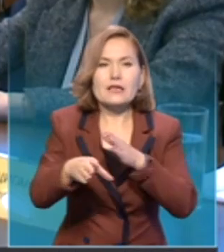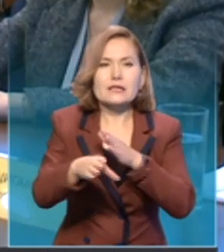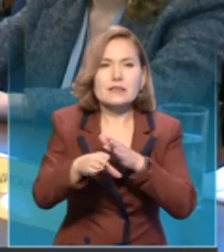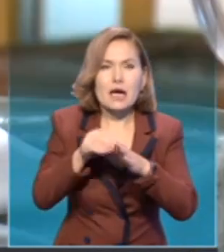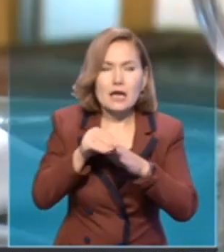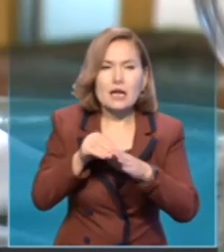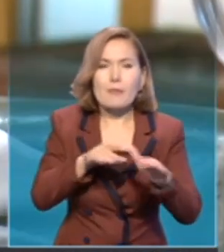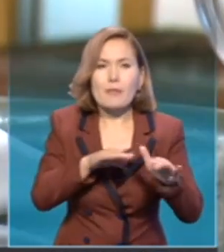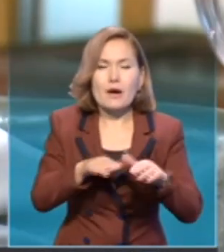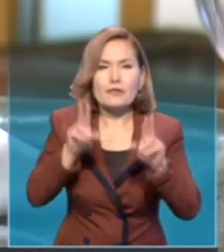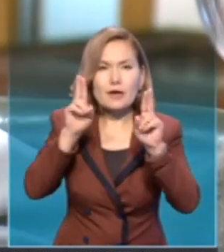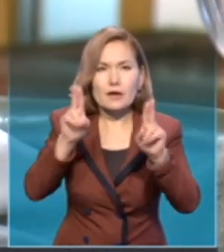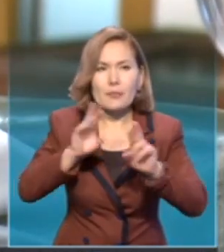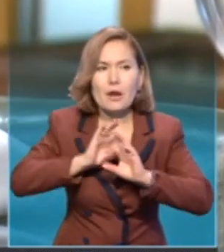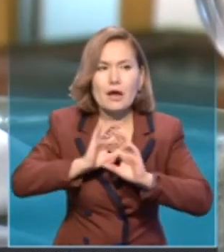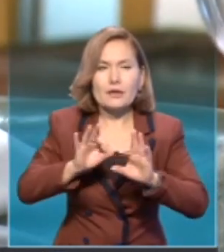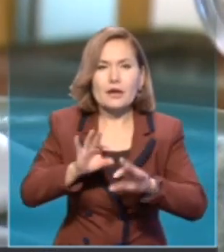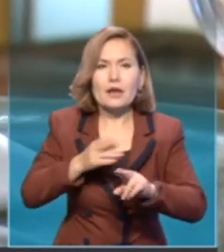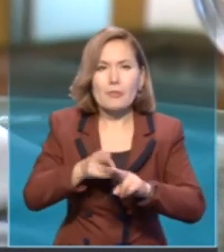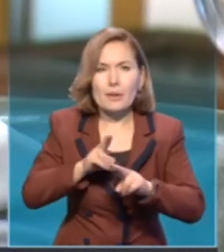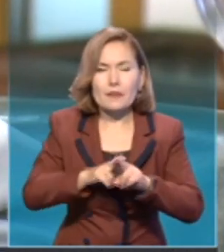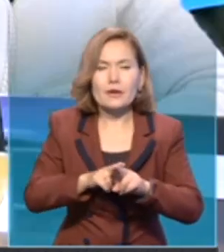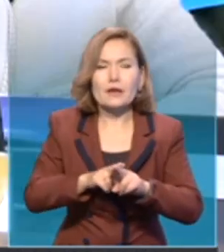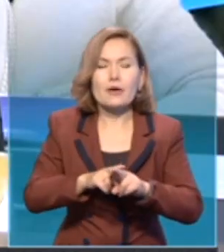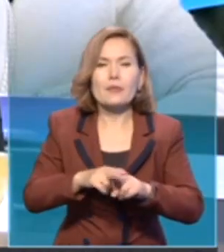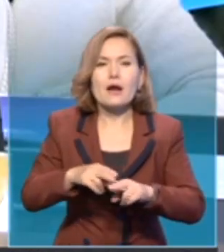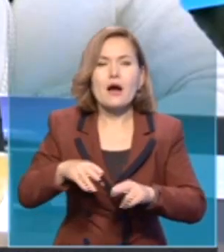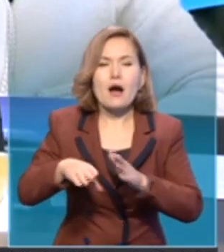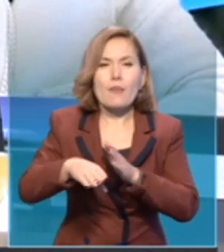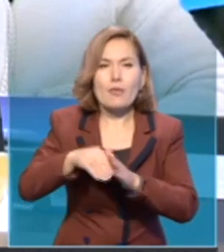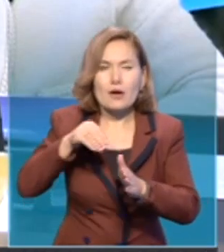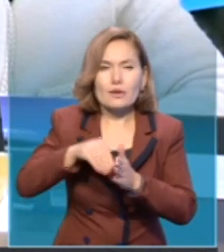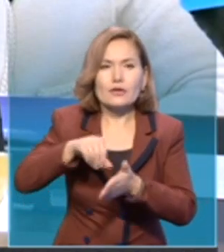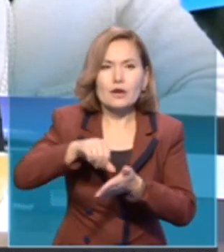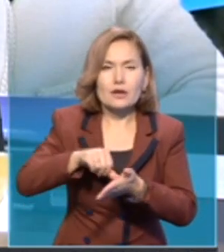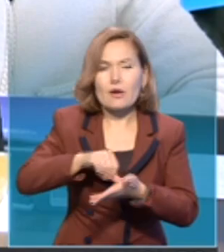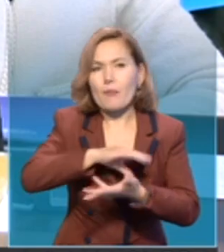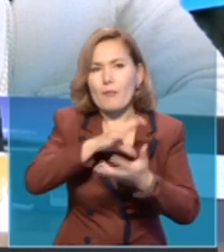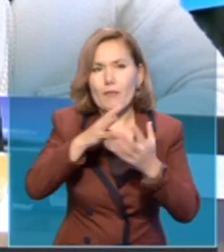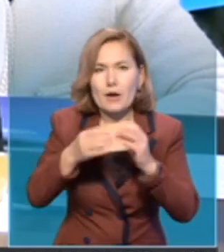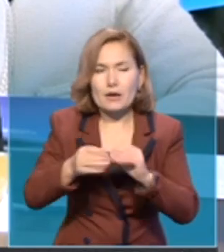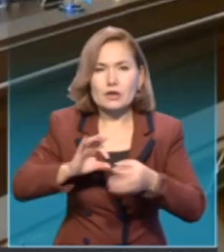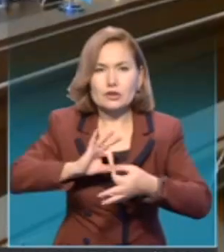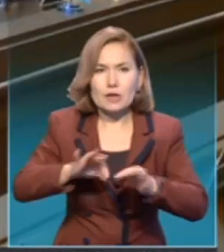науқанының негізгі кезеңдері таныстырылды. Сонымен қатар кандидаттарды ұсыну қорытындылары да айтылды.